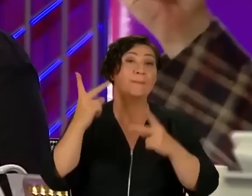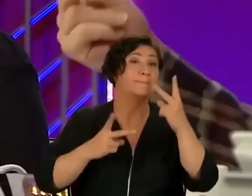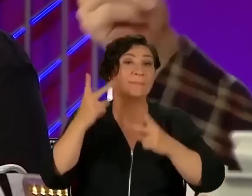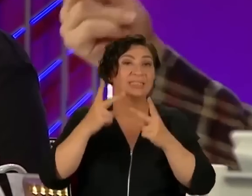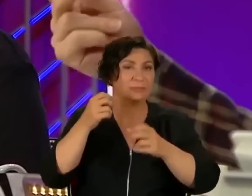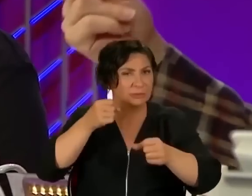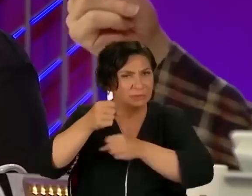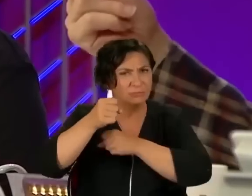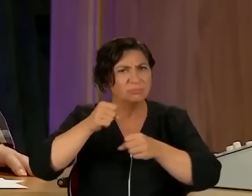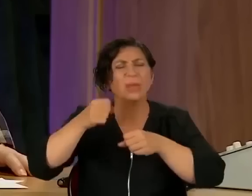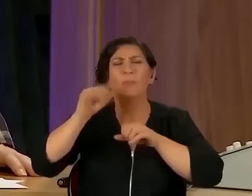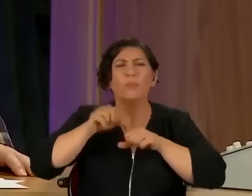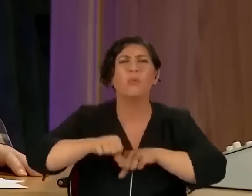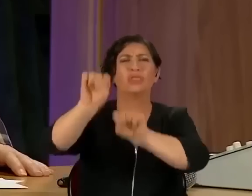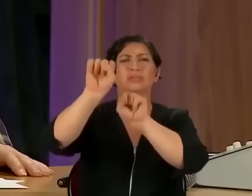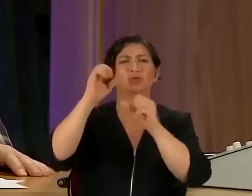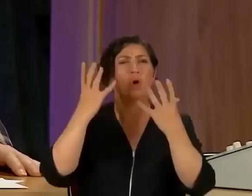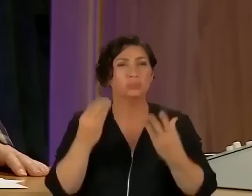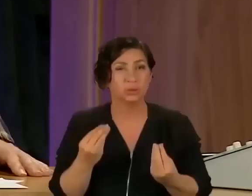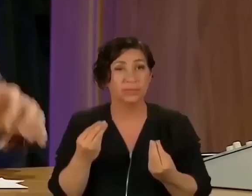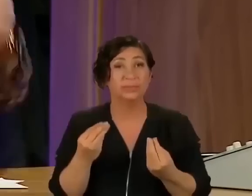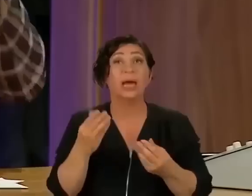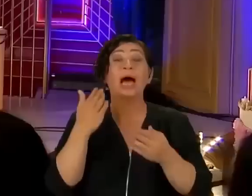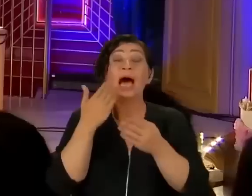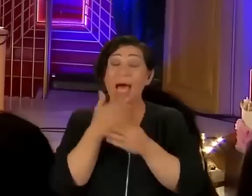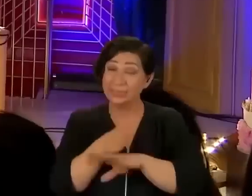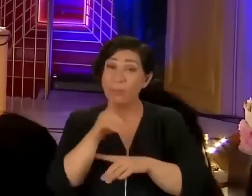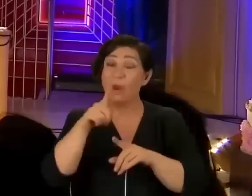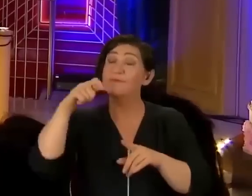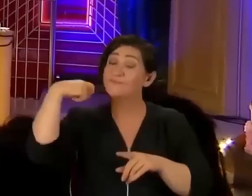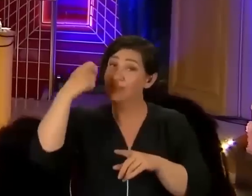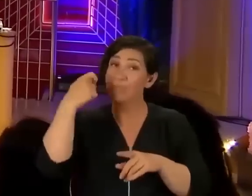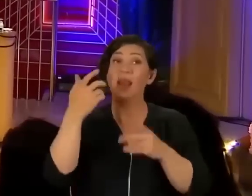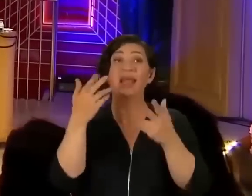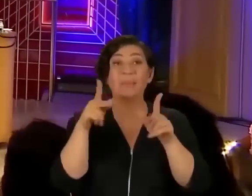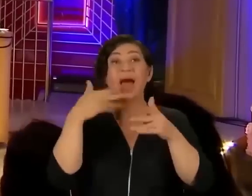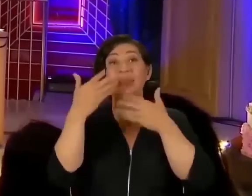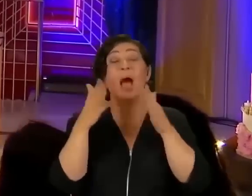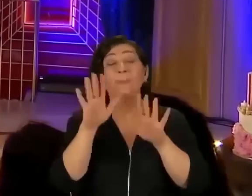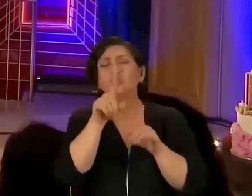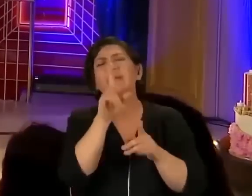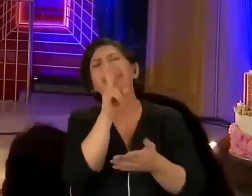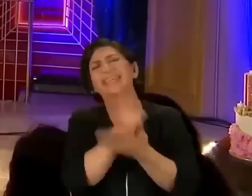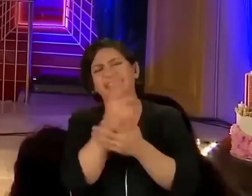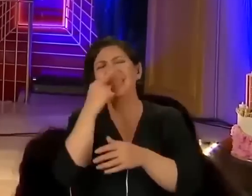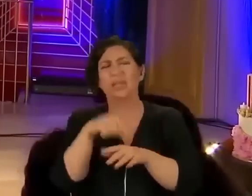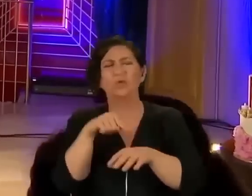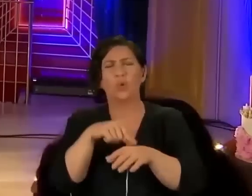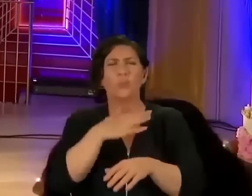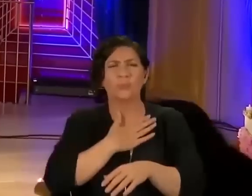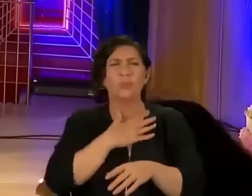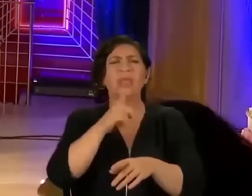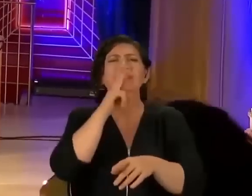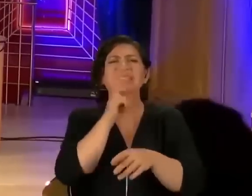bazen direnişçi olmuşlardır. Hmm. Aslında böyle filmlerle falan. Ama şuna kesinlikle inanıyorum ve